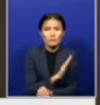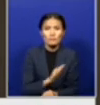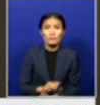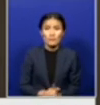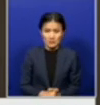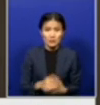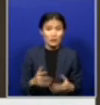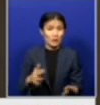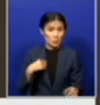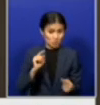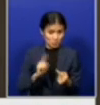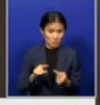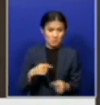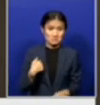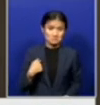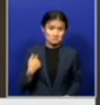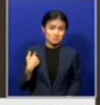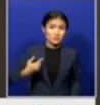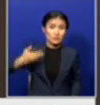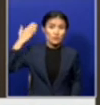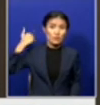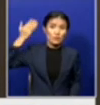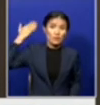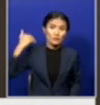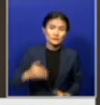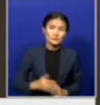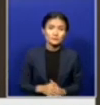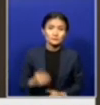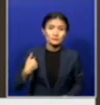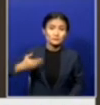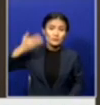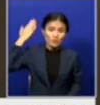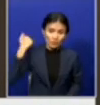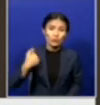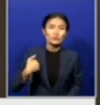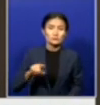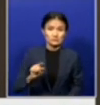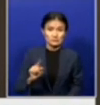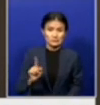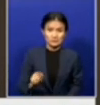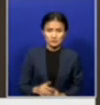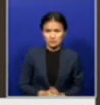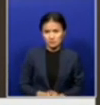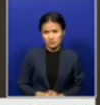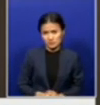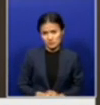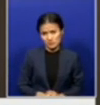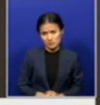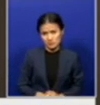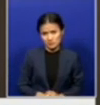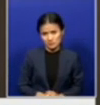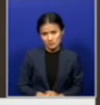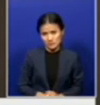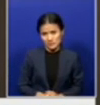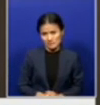ที่ผ่านๆมาเราจะมีความรู้สึกว่ามีการเหมือนอย่างกับแบ่ง